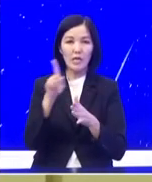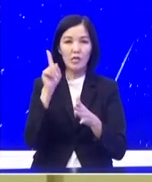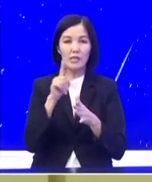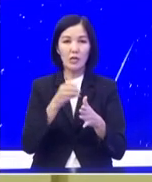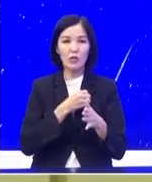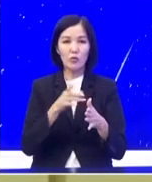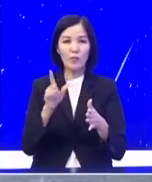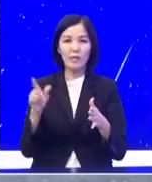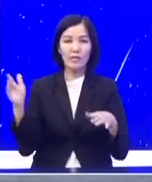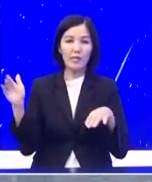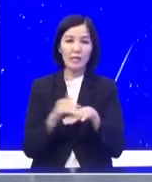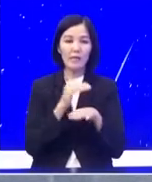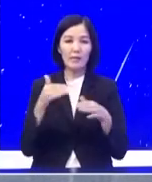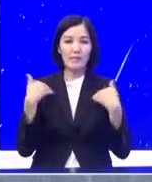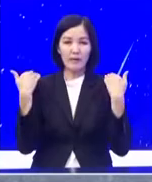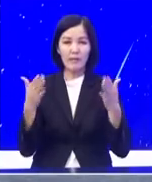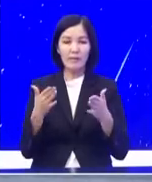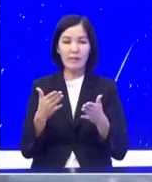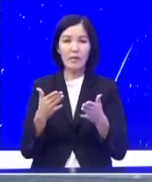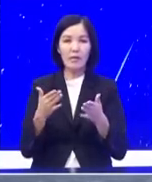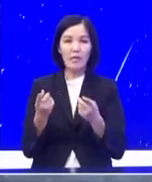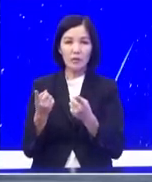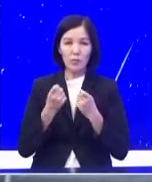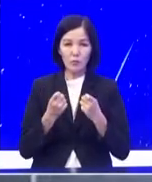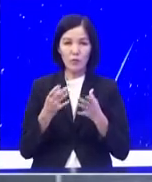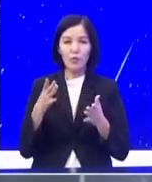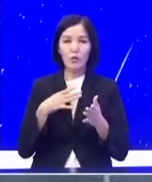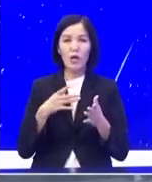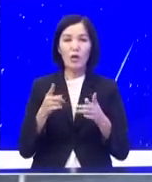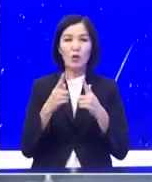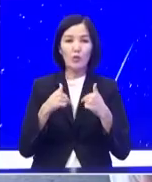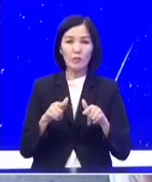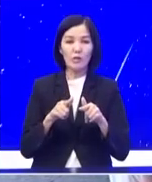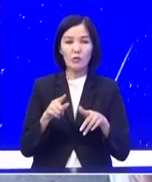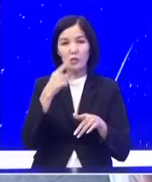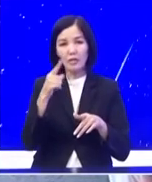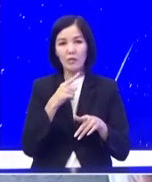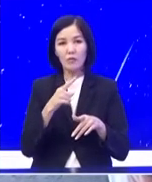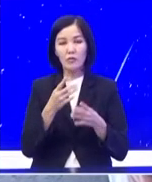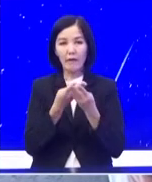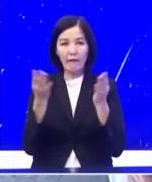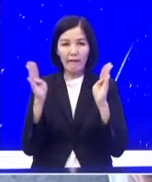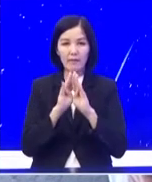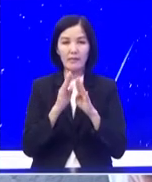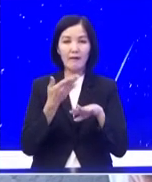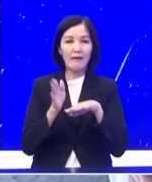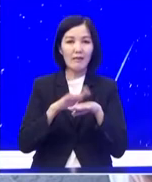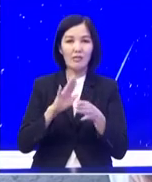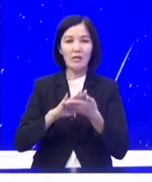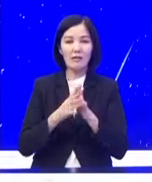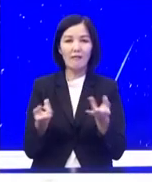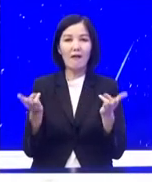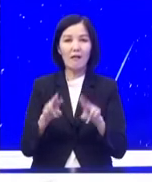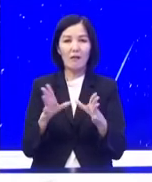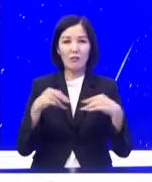кеңсесі жастарды, жомарт жандарды игі бастамаға тартып, демеушілерді жұмылдыруда. Ұйымдастырушылардың айтуынша,